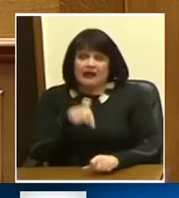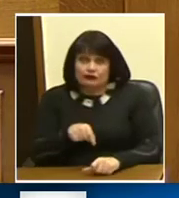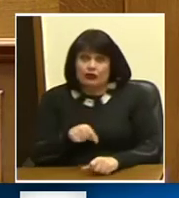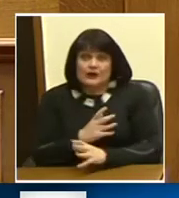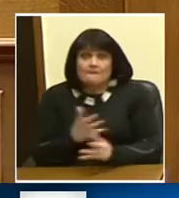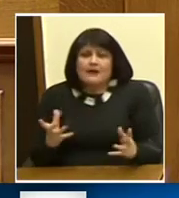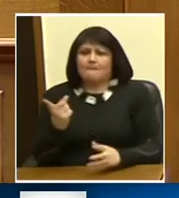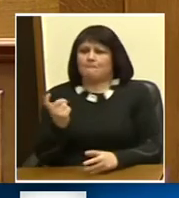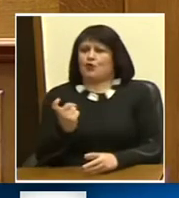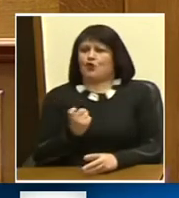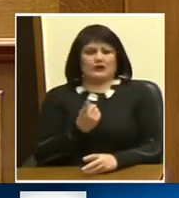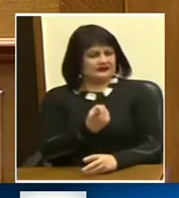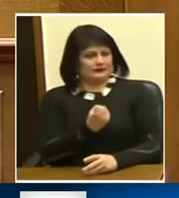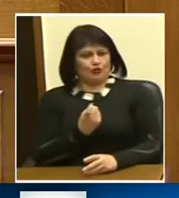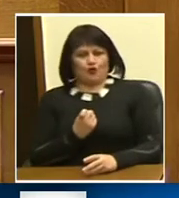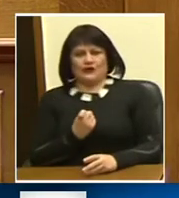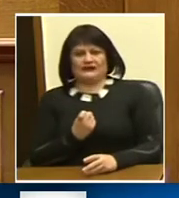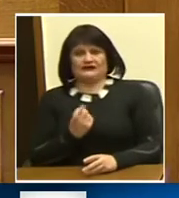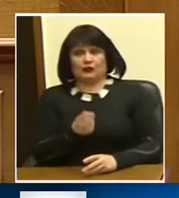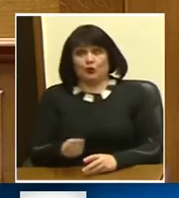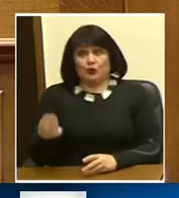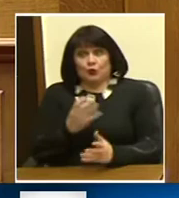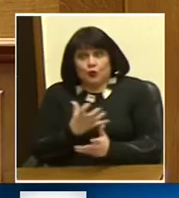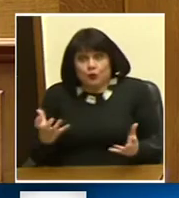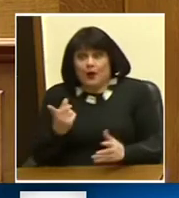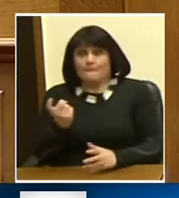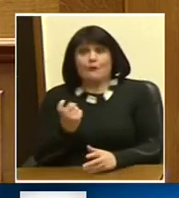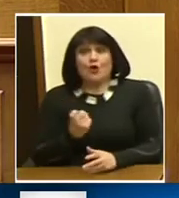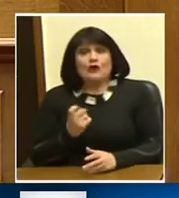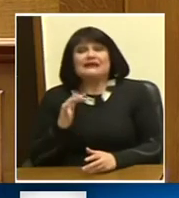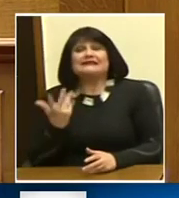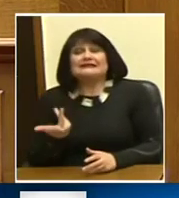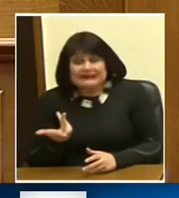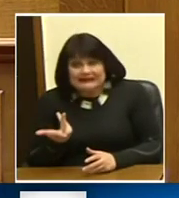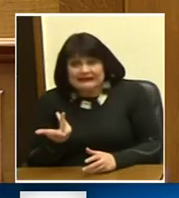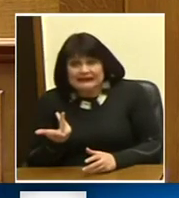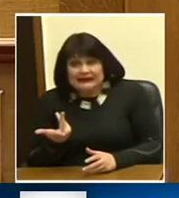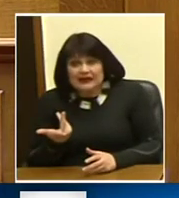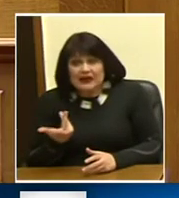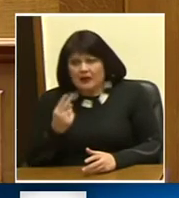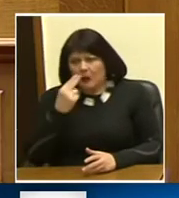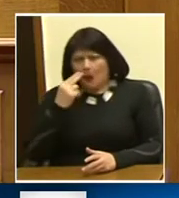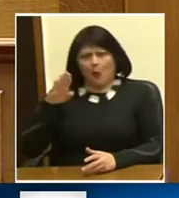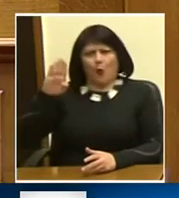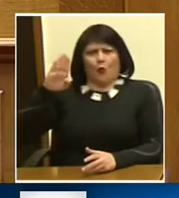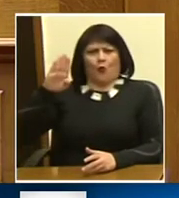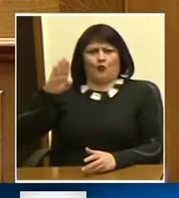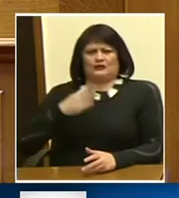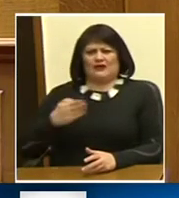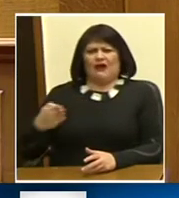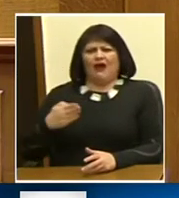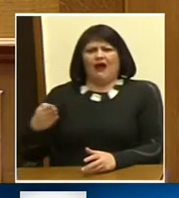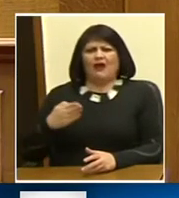εποχής μας. Η ακόμα πιο μεγάλη πρόκληση είναι η άνοδος της ακροδεξιάς, η ακραία άνοδος